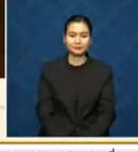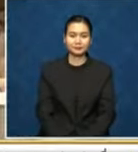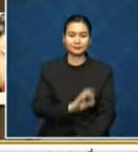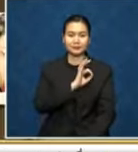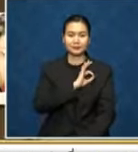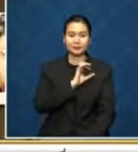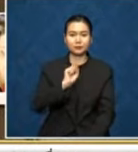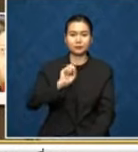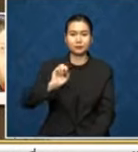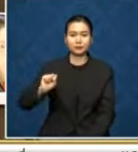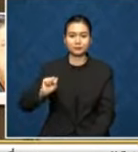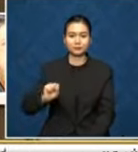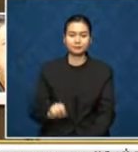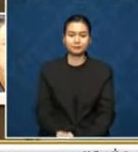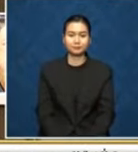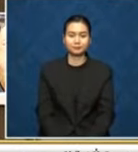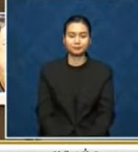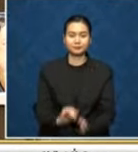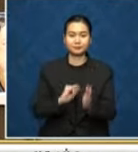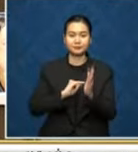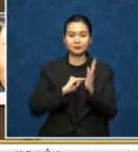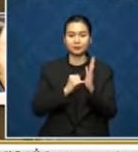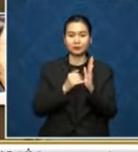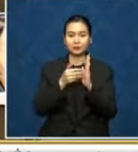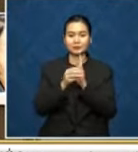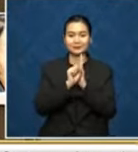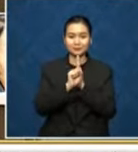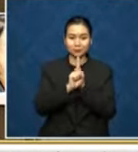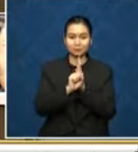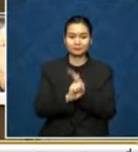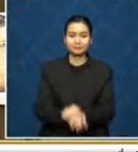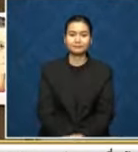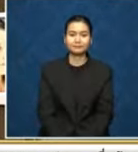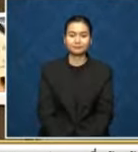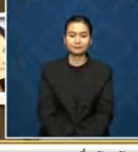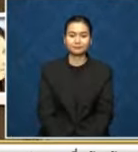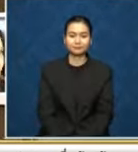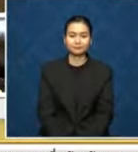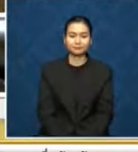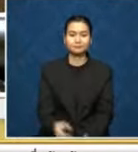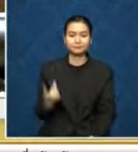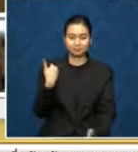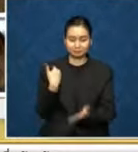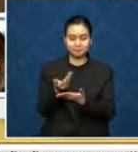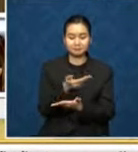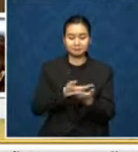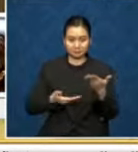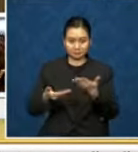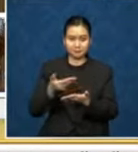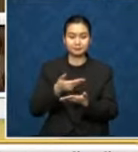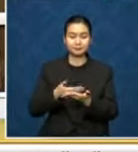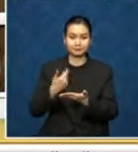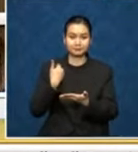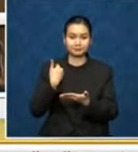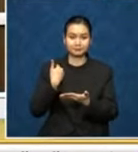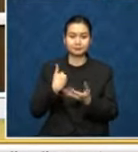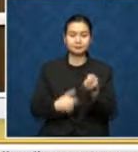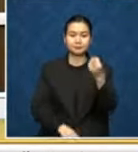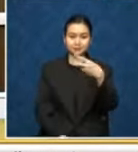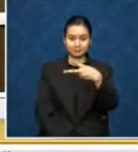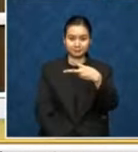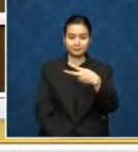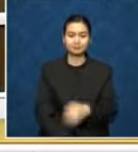กสภาผู้แทนราษฎรจังหวัดสกลนครพรรคเพื่อไทยผมมีเรื่องหารือท่านประธานอยู่